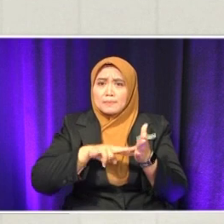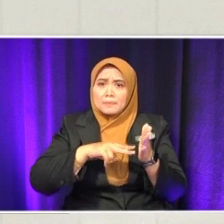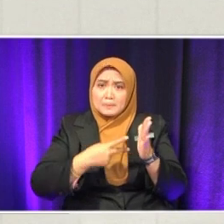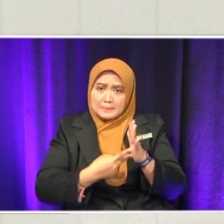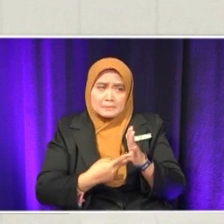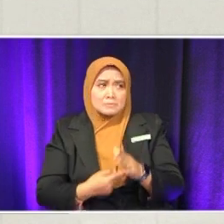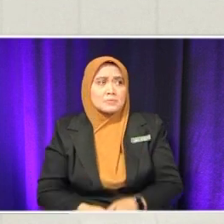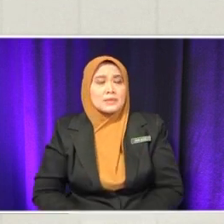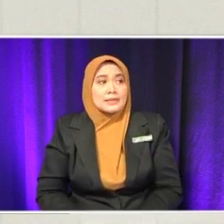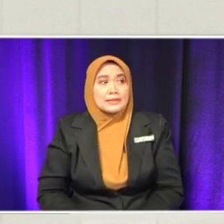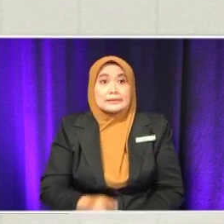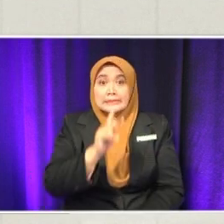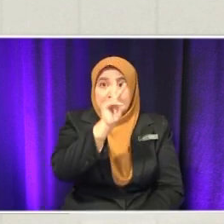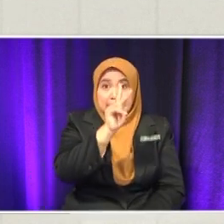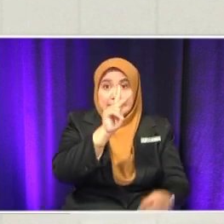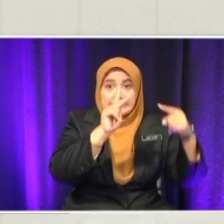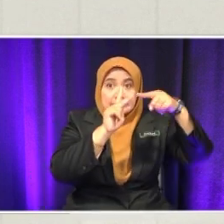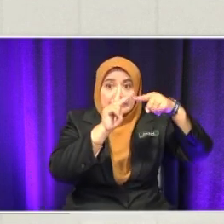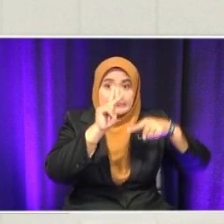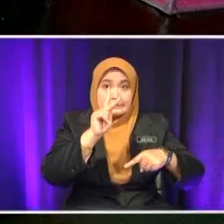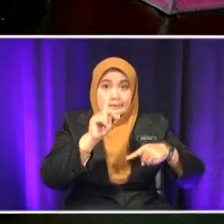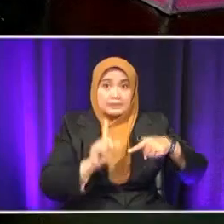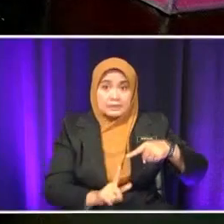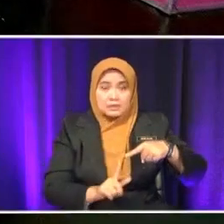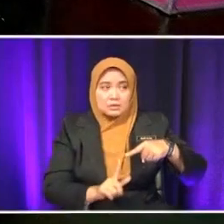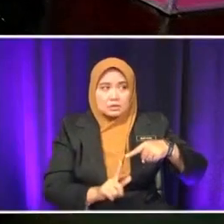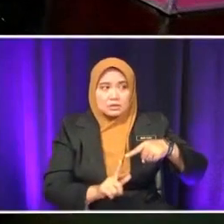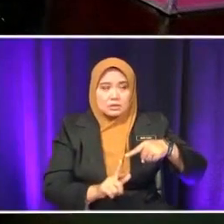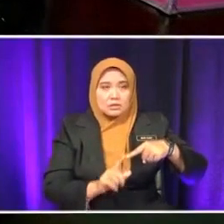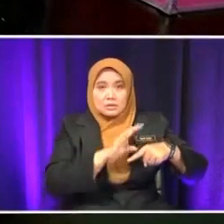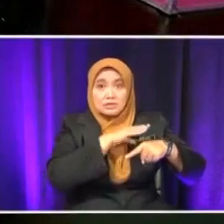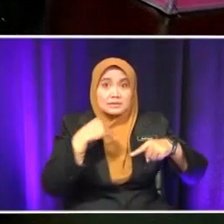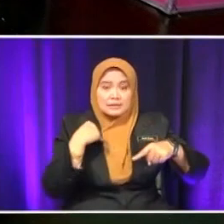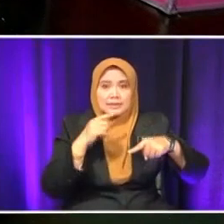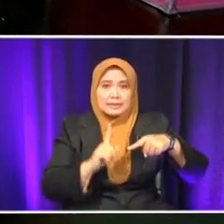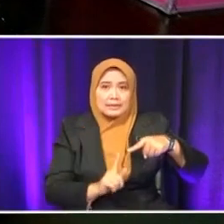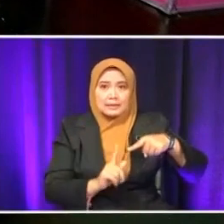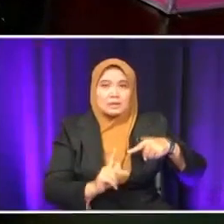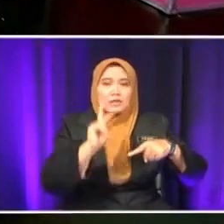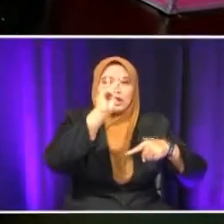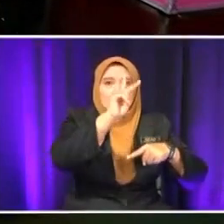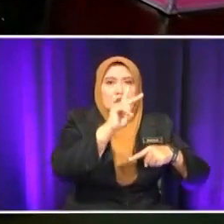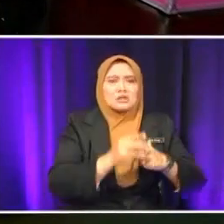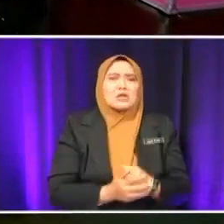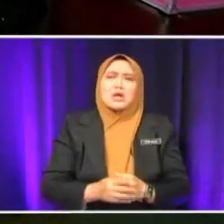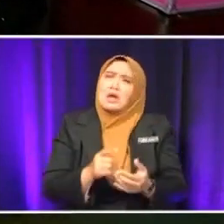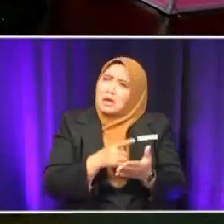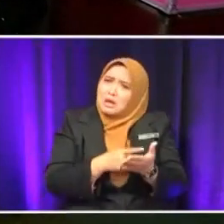cikgu? K ke L. Okey, dan lepas tu L ke K. L ke K. Eh? Maknanya kita akan menghasilkan apa? Apa istilah